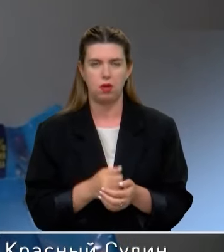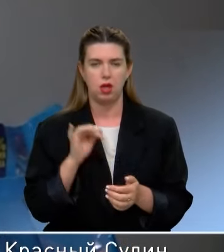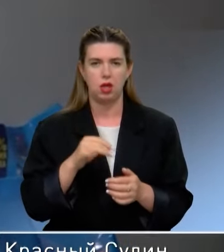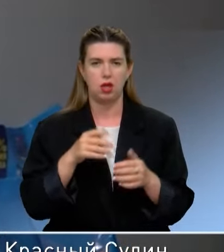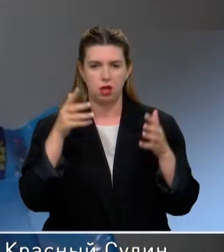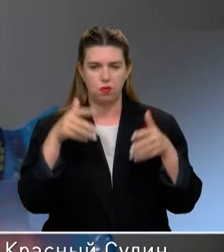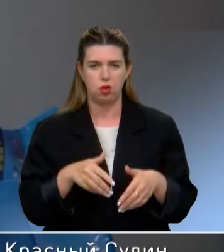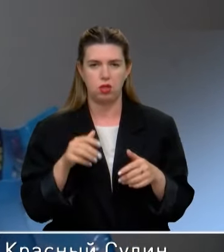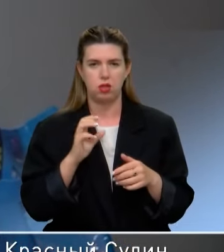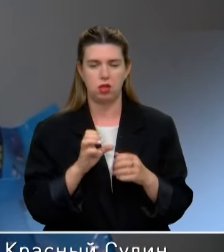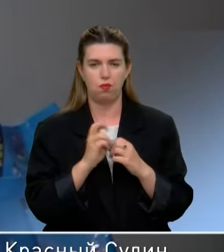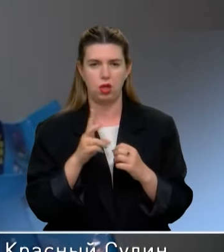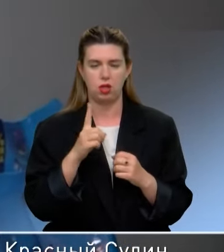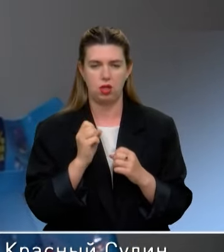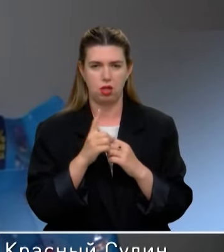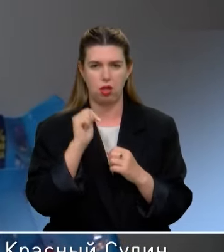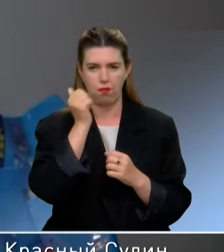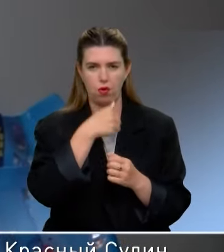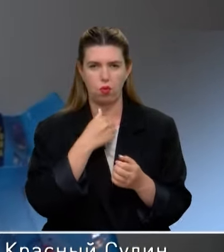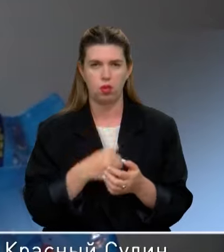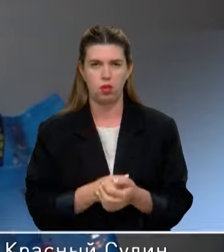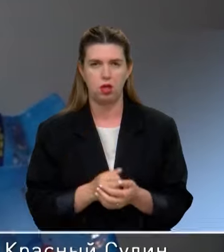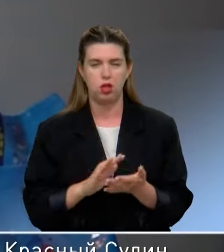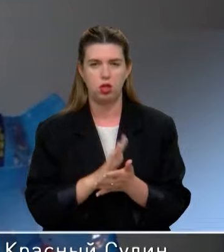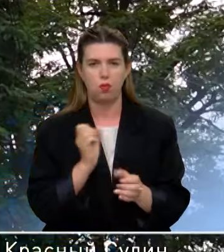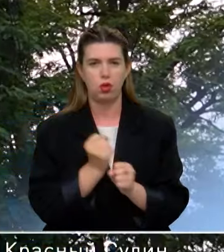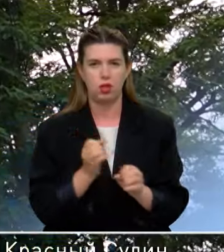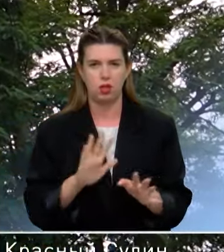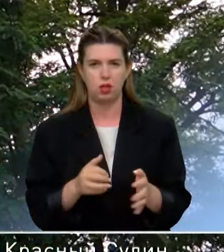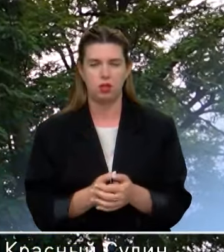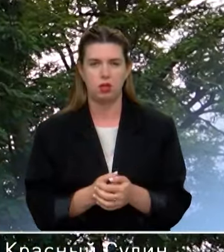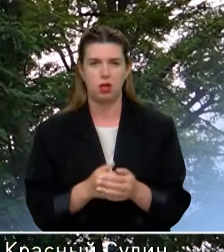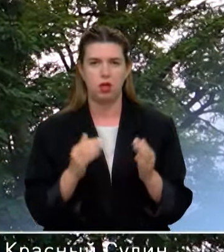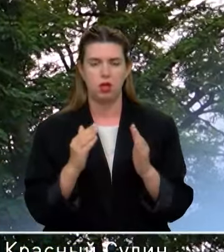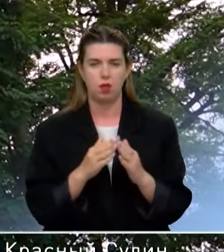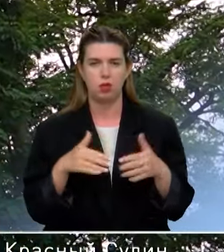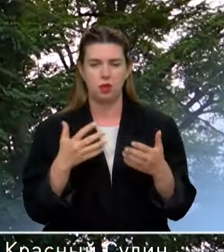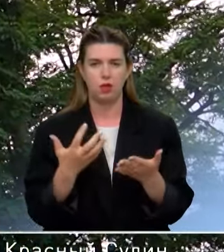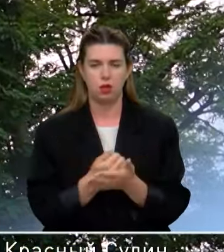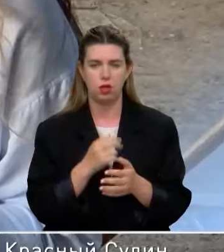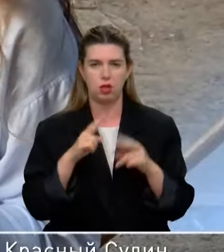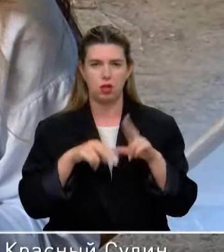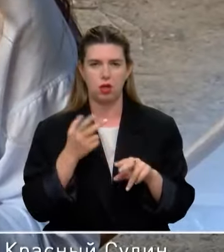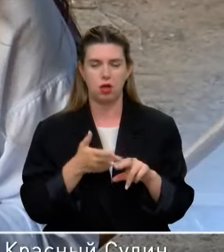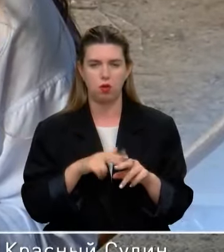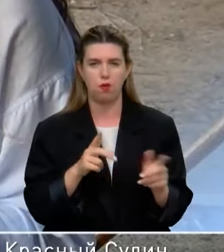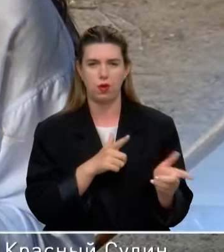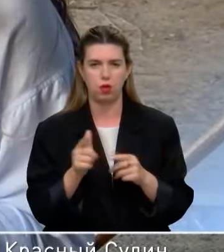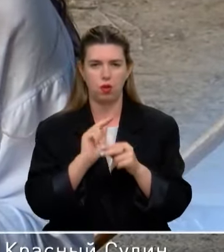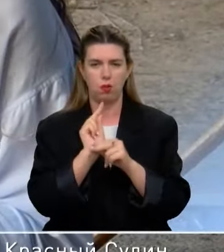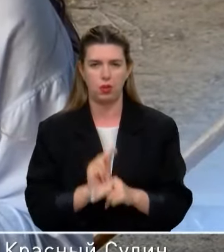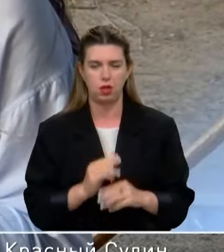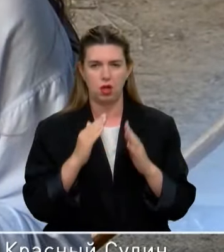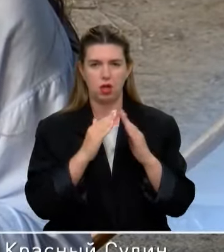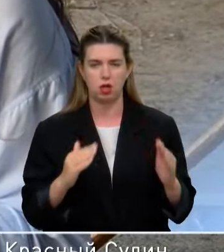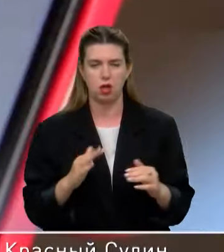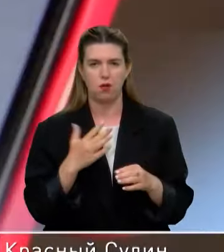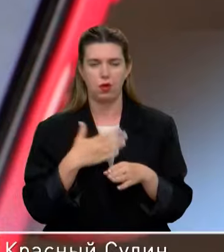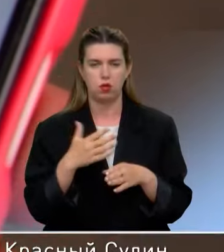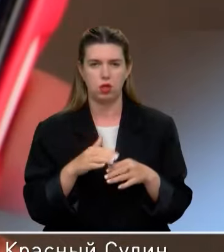течёт с 2011 года и ничего не делается домовой совет нашл подрядчика который готов отремонтировать крышу в